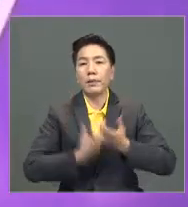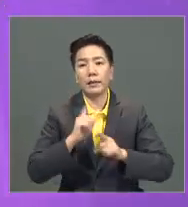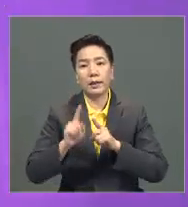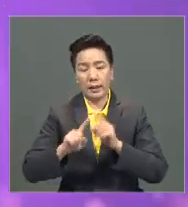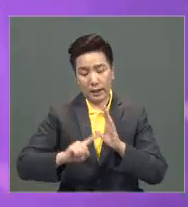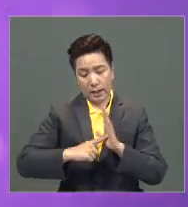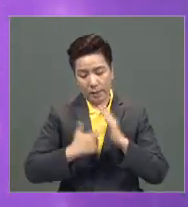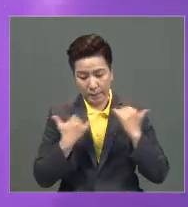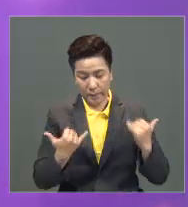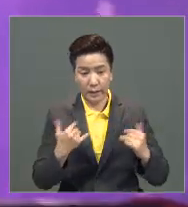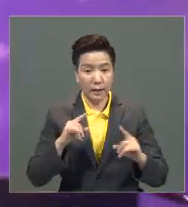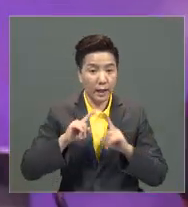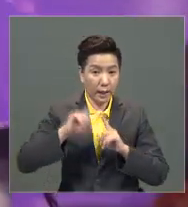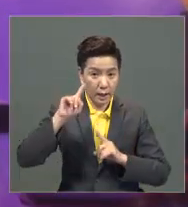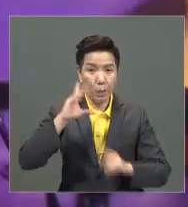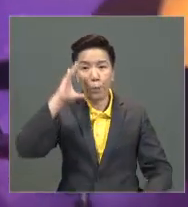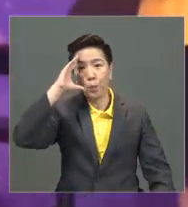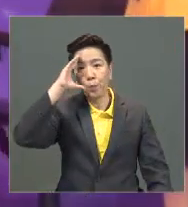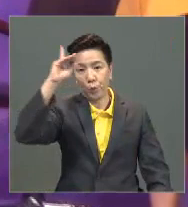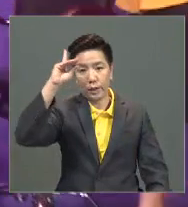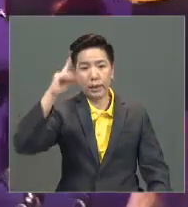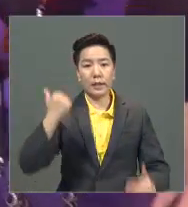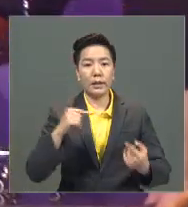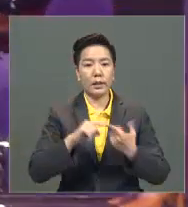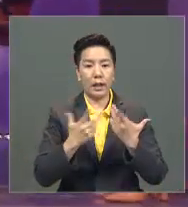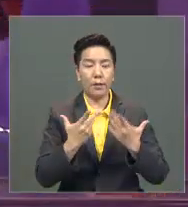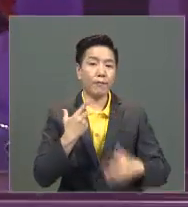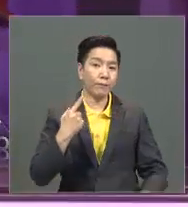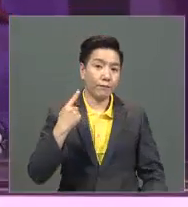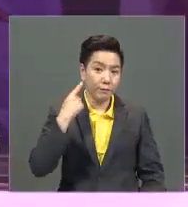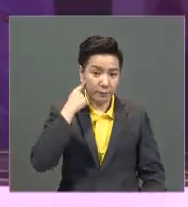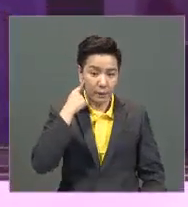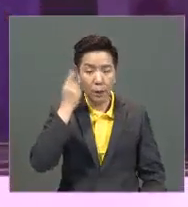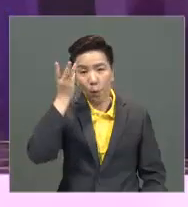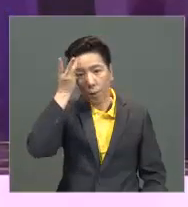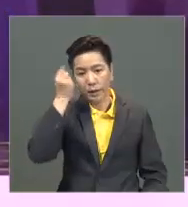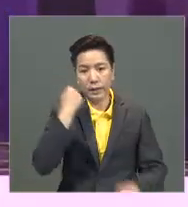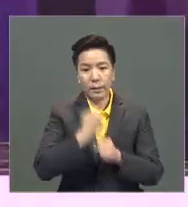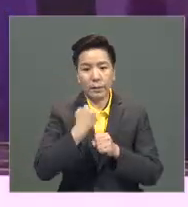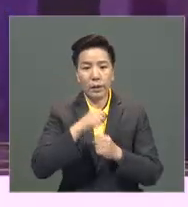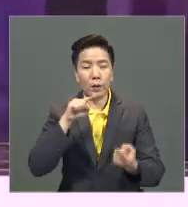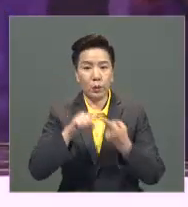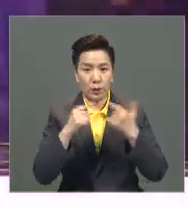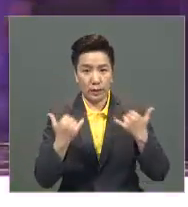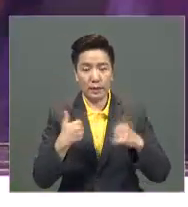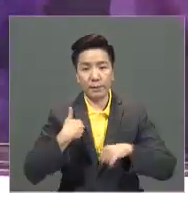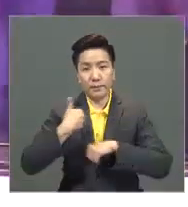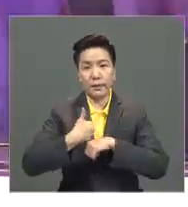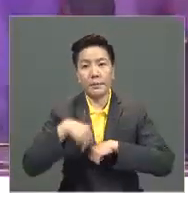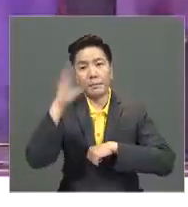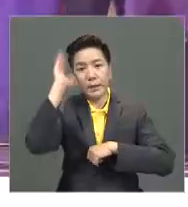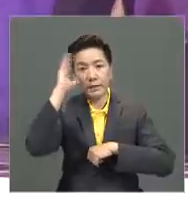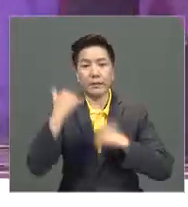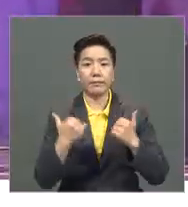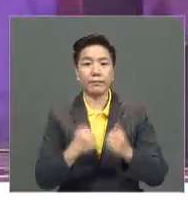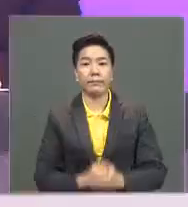ริ่มออกอากาศวันแรกนะคะวันพรุ่งนี้นะคะไปฟังแนวคิดการทำงานนะคะจากทางอธิบดีกรมประช